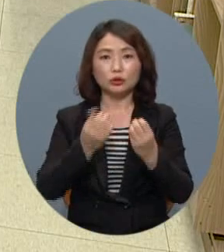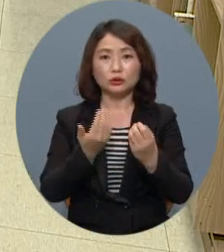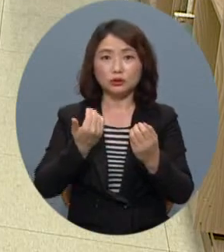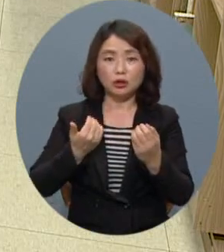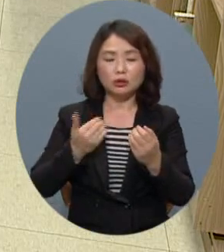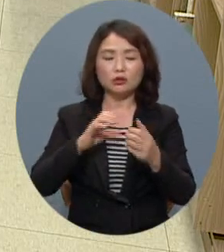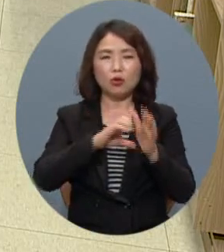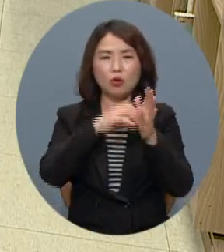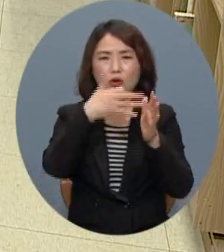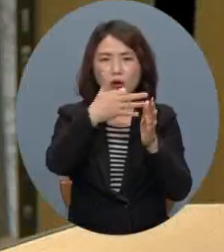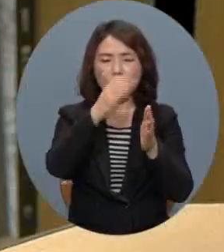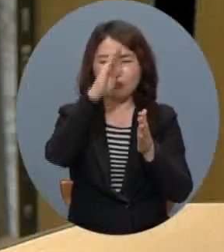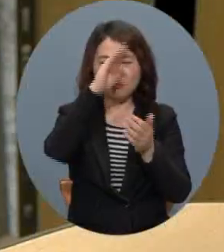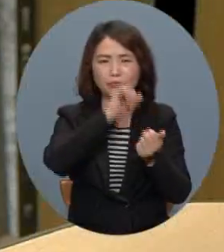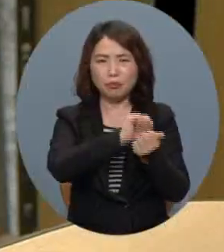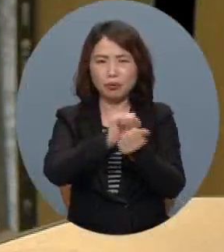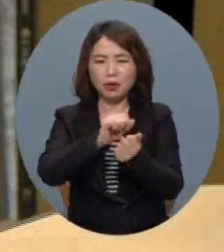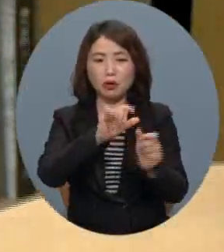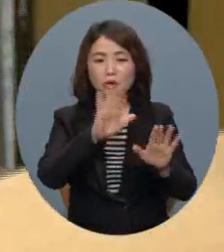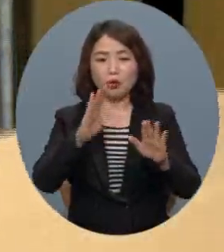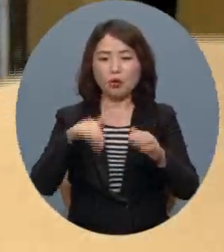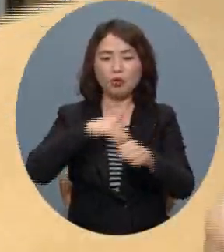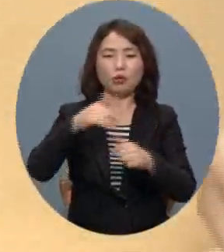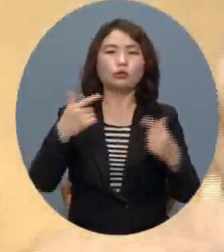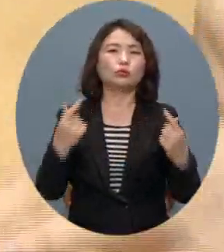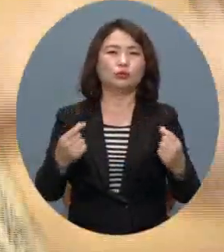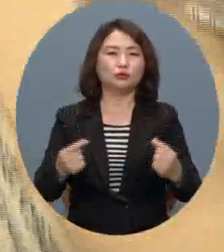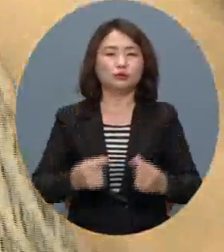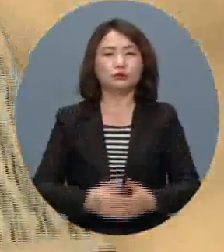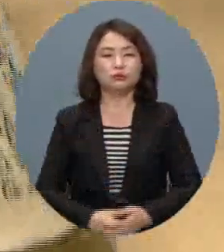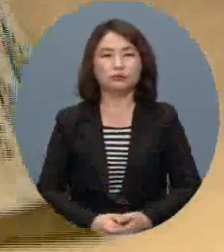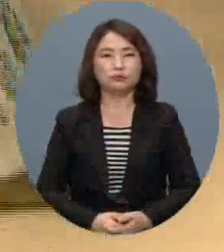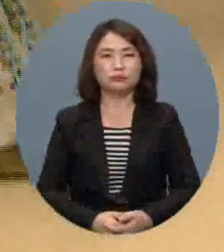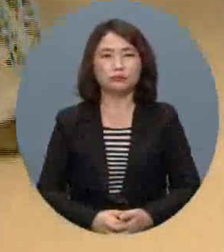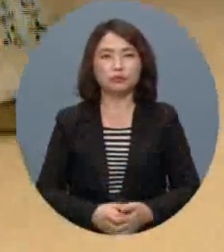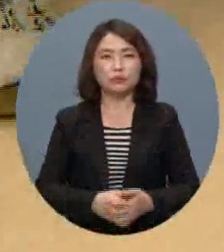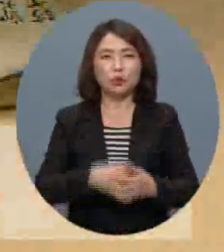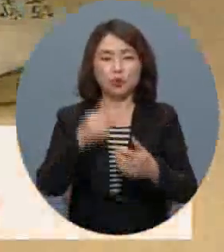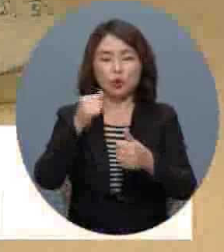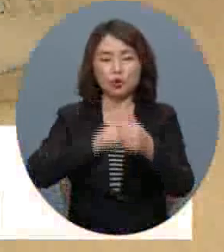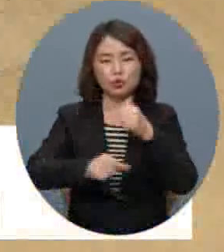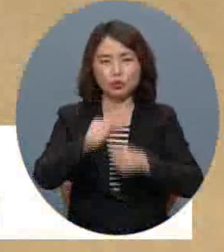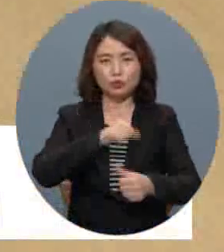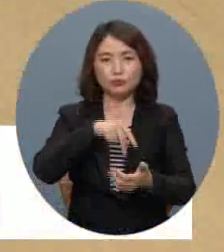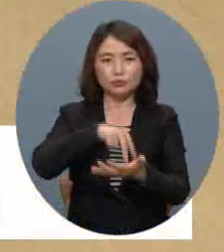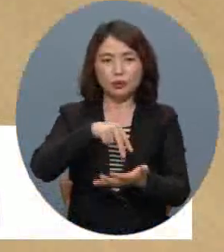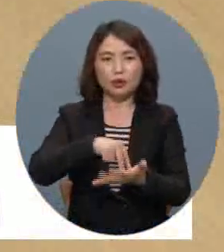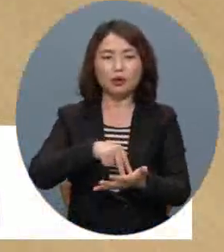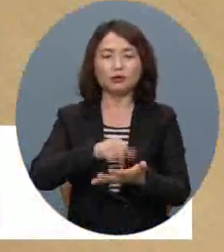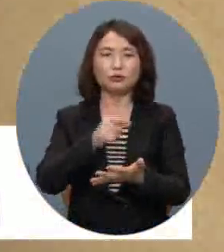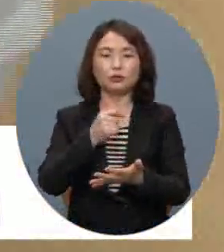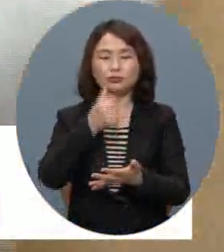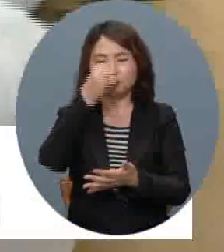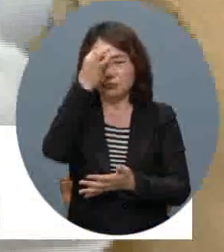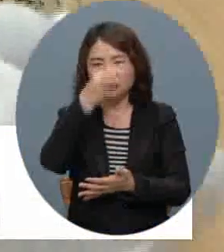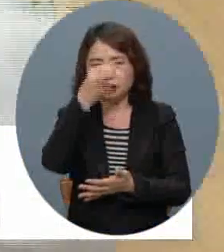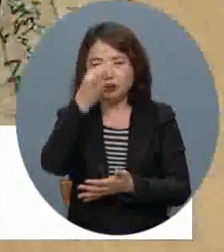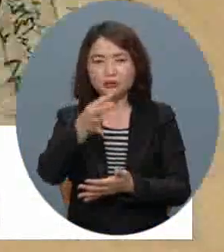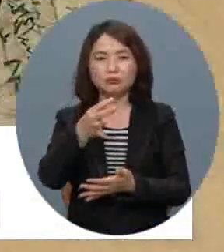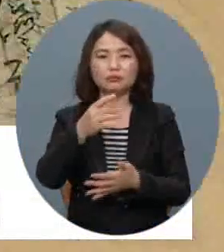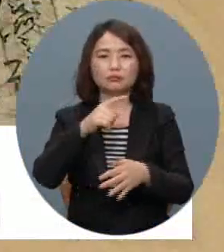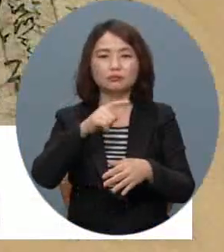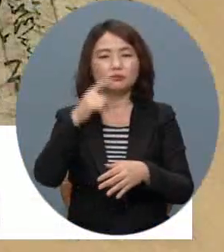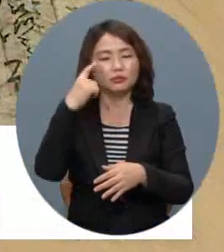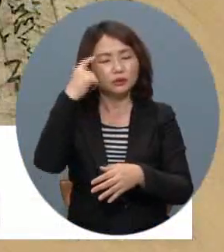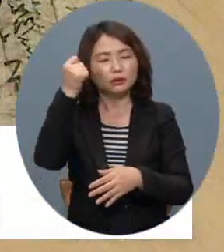코로나 1구 란 역병 의도는 요즘과 같은 상황이었습니다 후손 된 입장에서는 상당히 송구스럽다 는